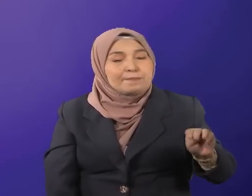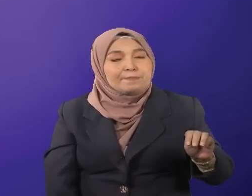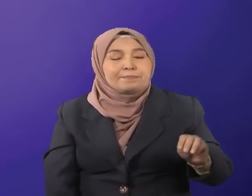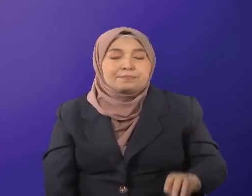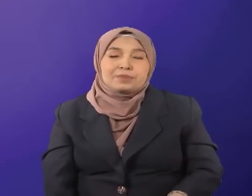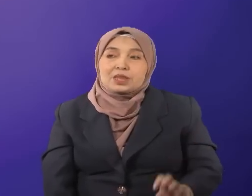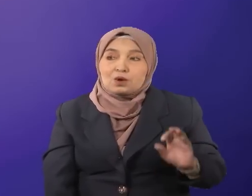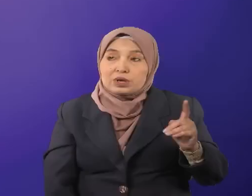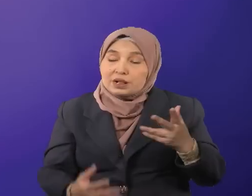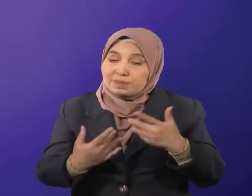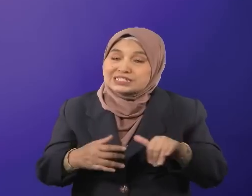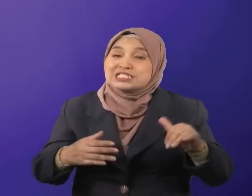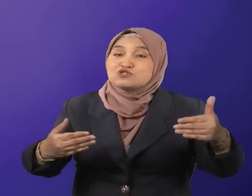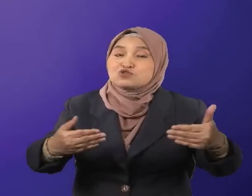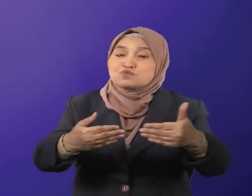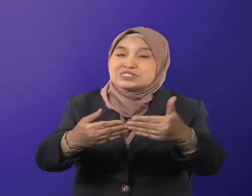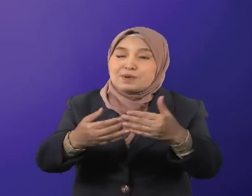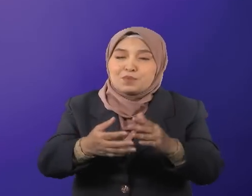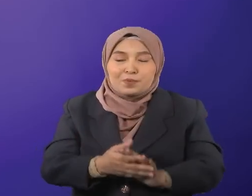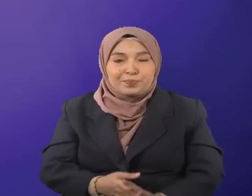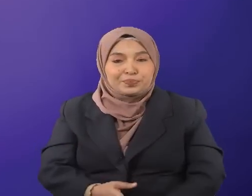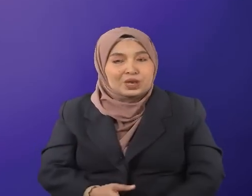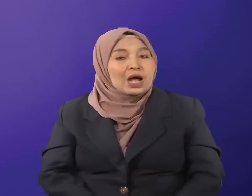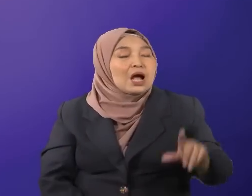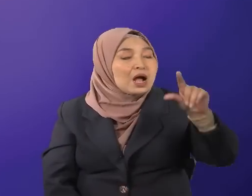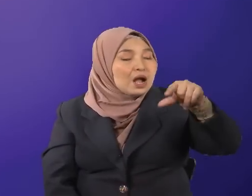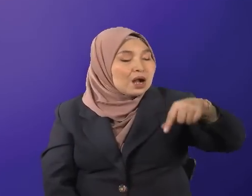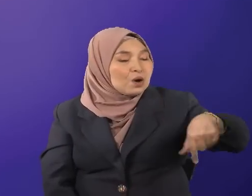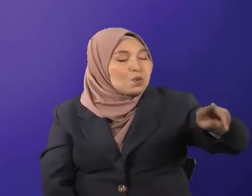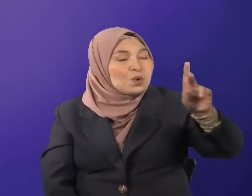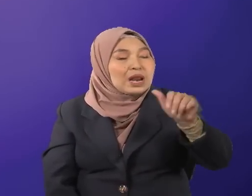ذَلِكُمْ. Okey, lepas ni cuba sambung. Cuba sambung. Ready? قُلْ